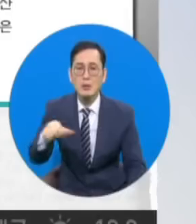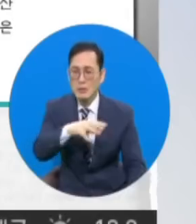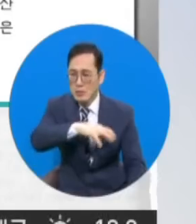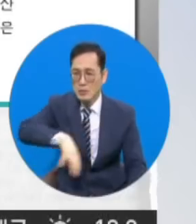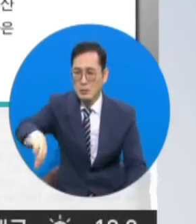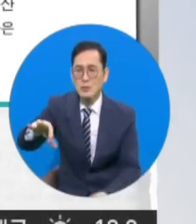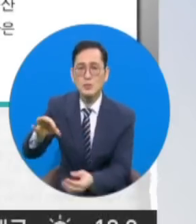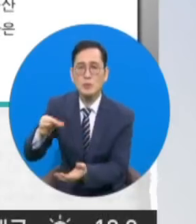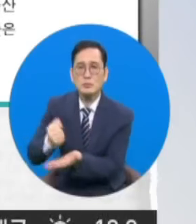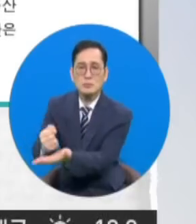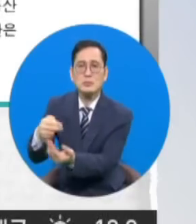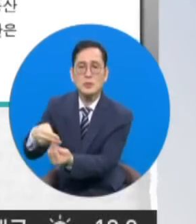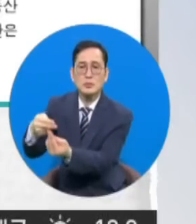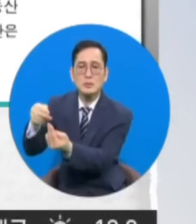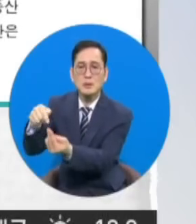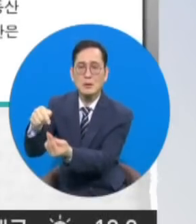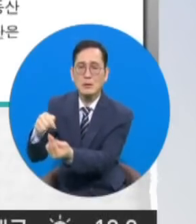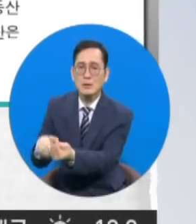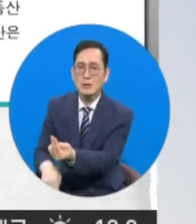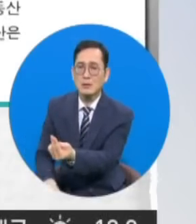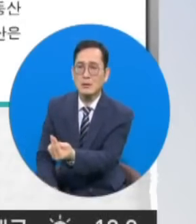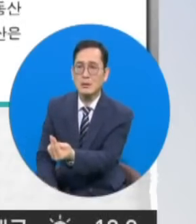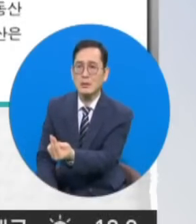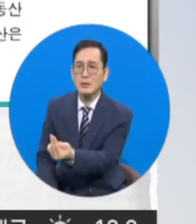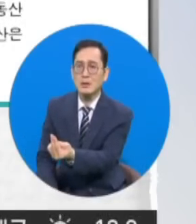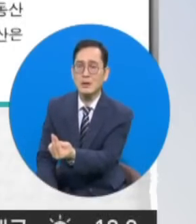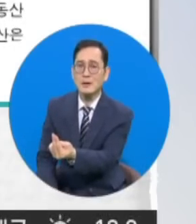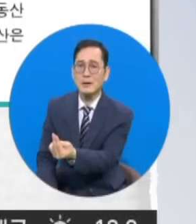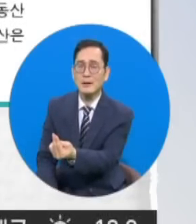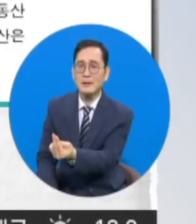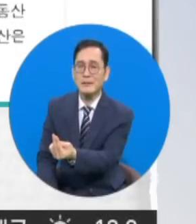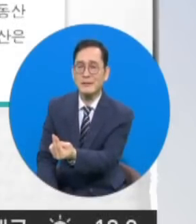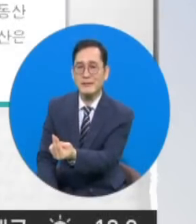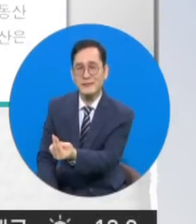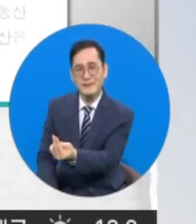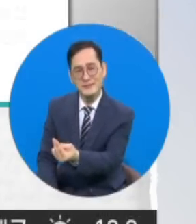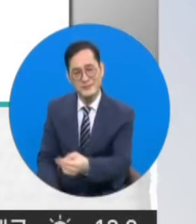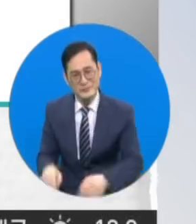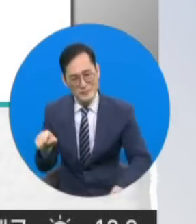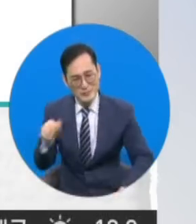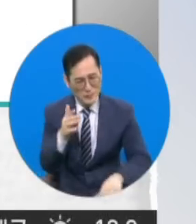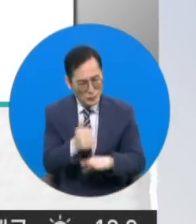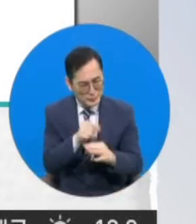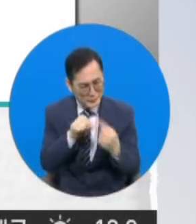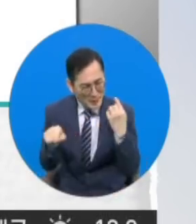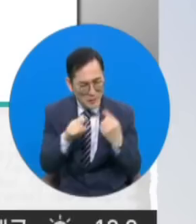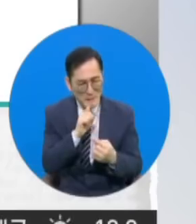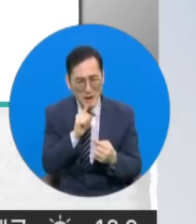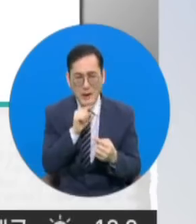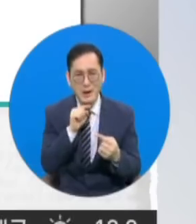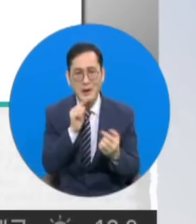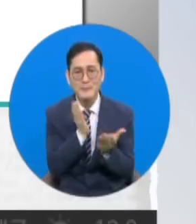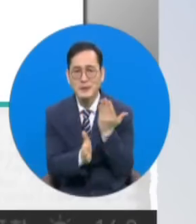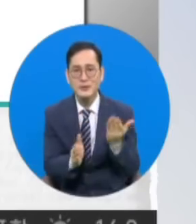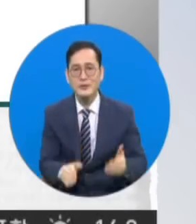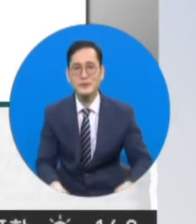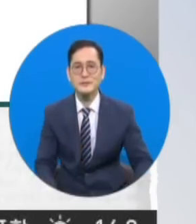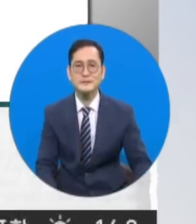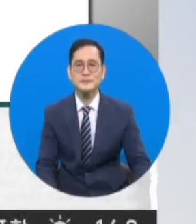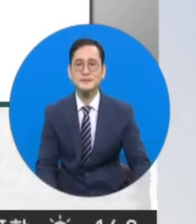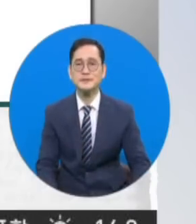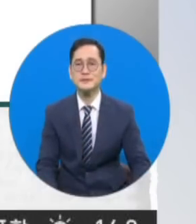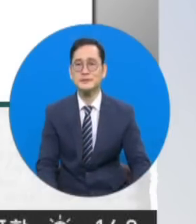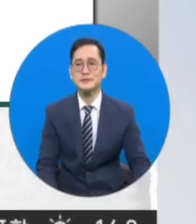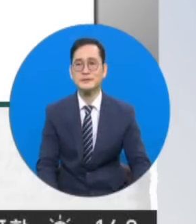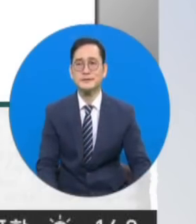거야 여전히 해명이 안 되는 거라서 오히려이 해명대를 낸게 더 이상한 꼴이 되어 버리는 거예요 그리고 여러가지